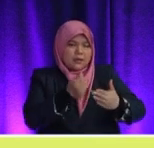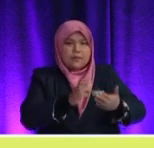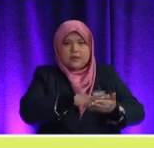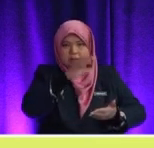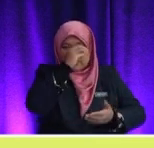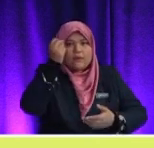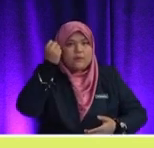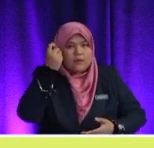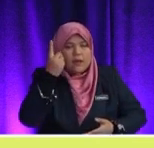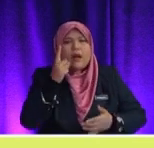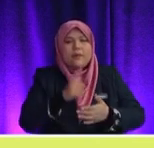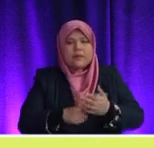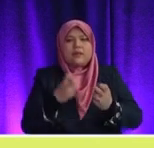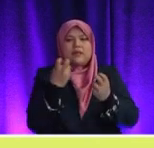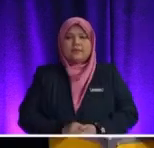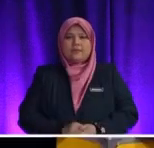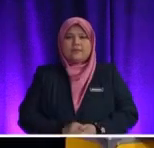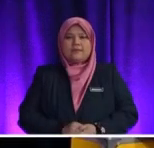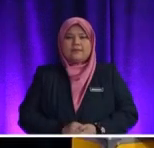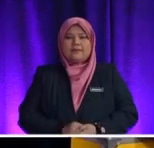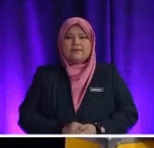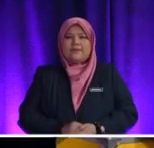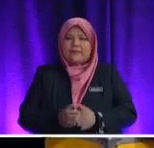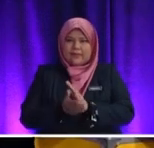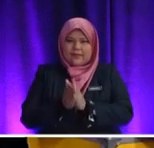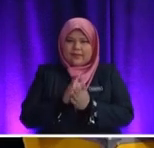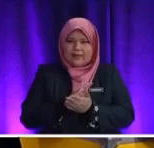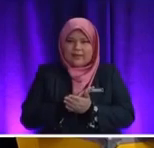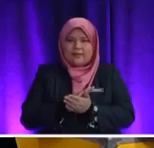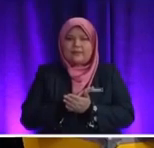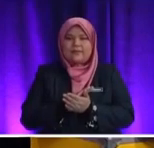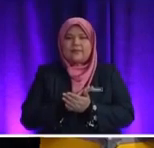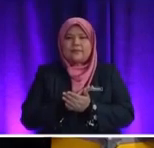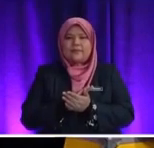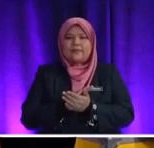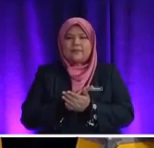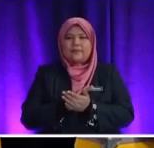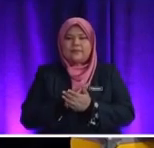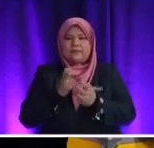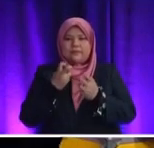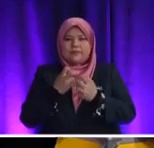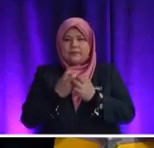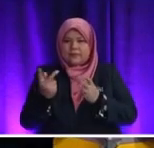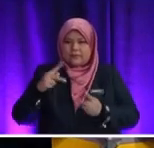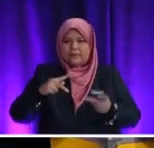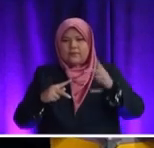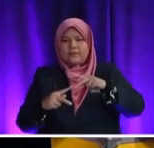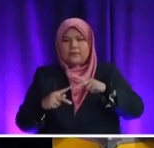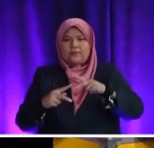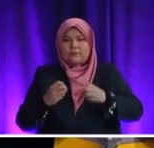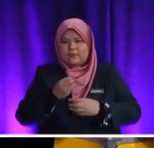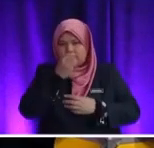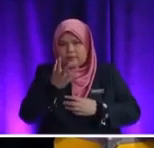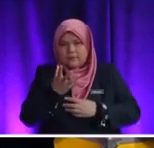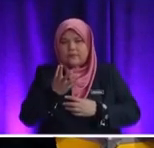apa itu yang dikatakan elektrolisis bye jadi elektrokimia secara umumnya kita tidak